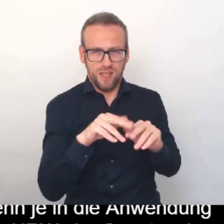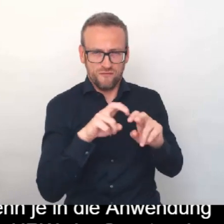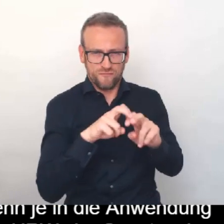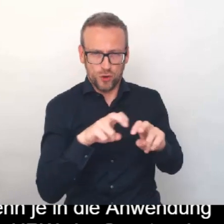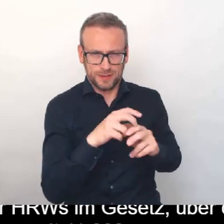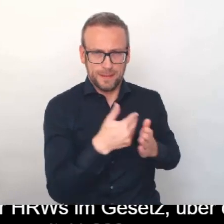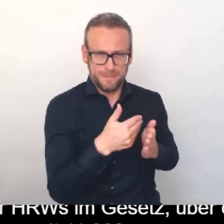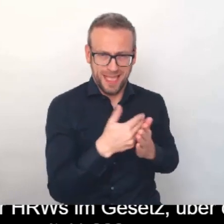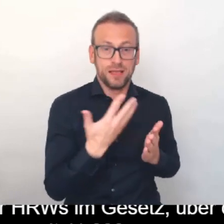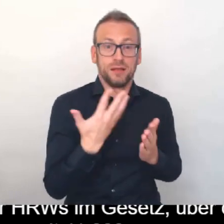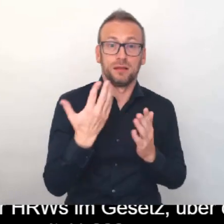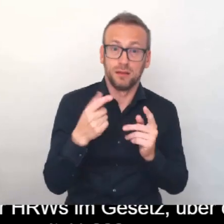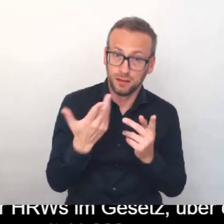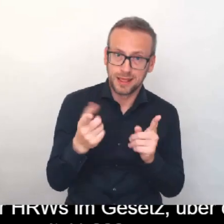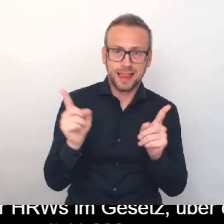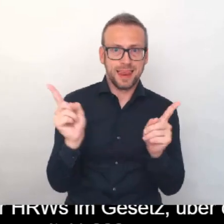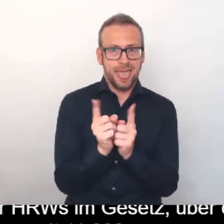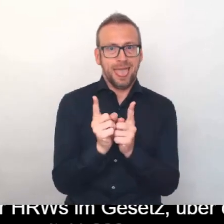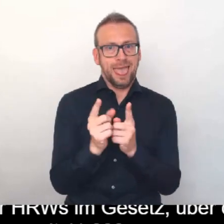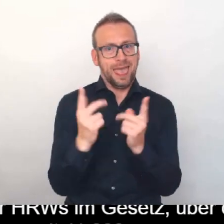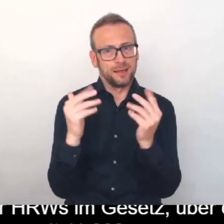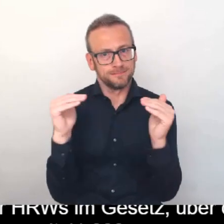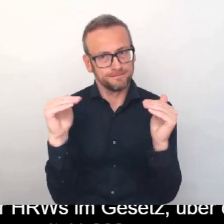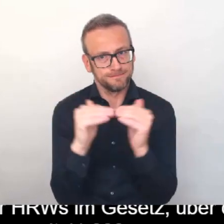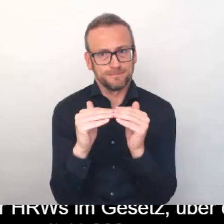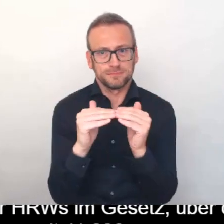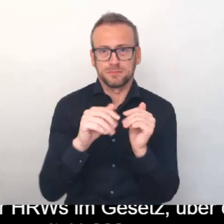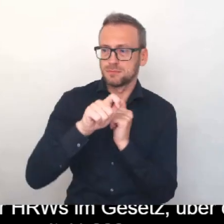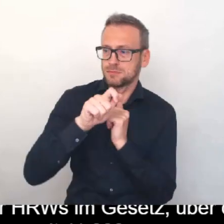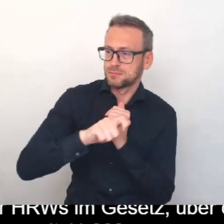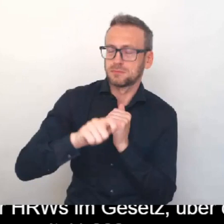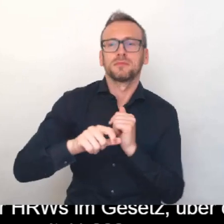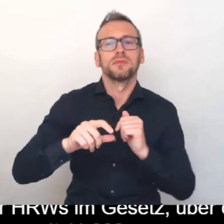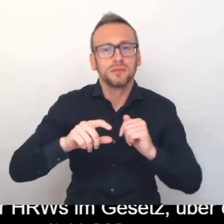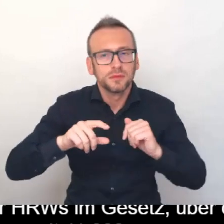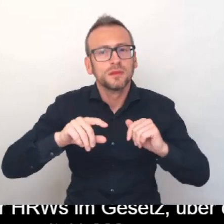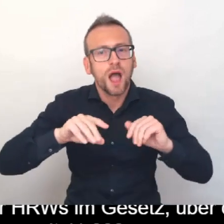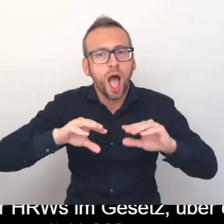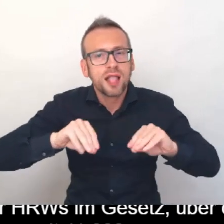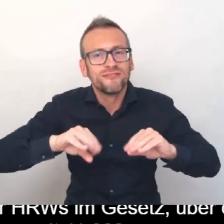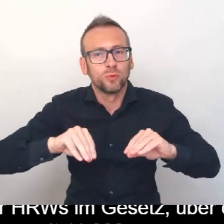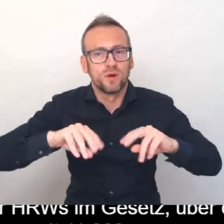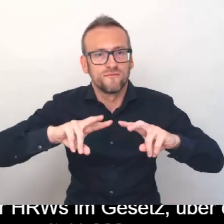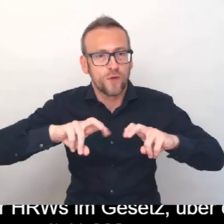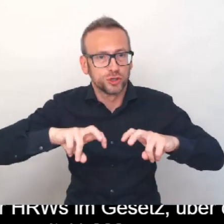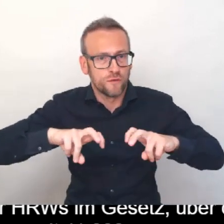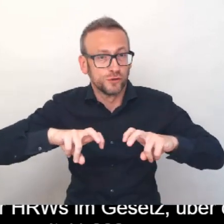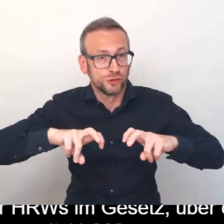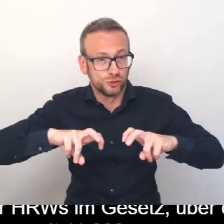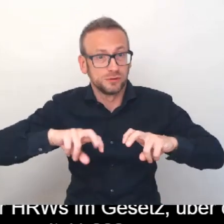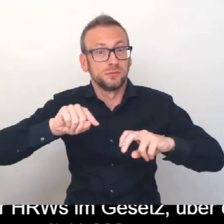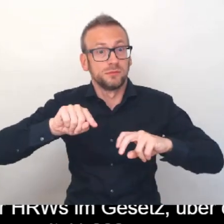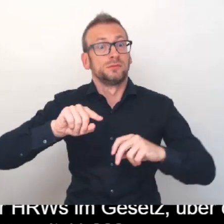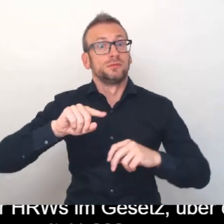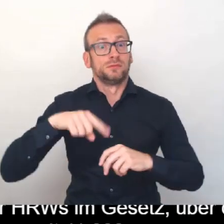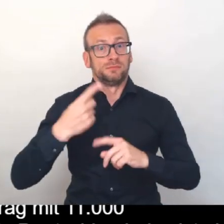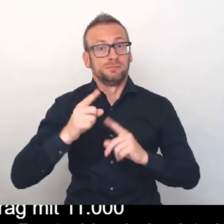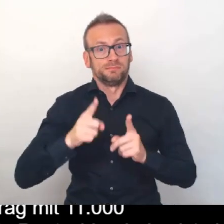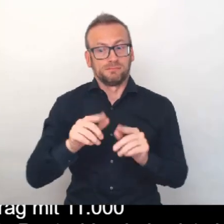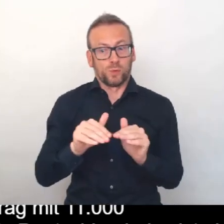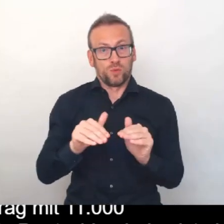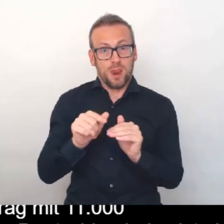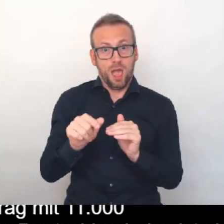können das Promotionsrecht qualitativ hochwertig umsetzen. Allein über 450